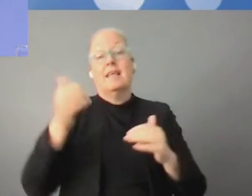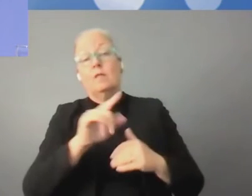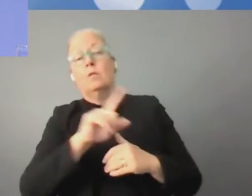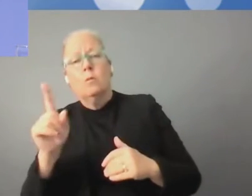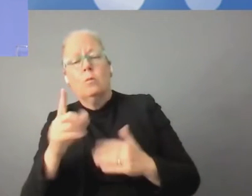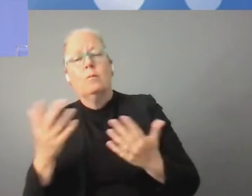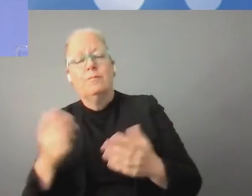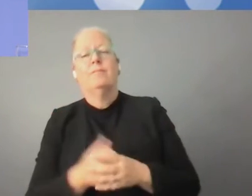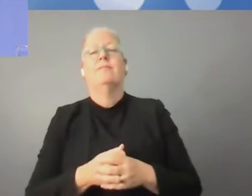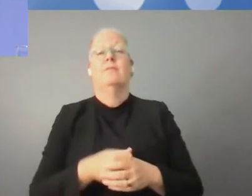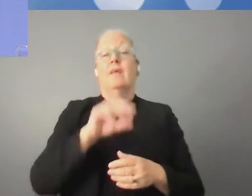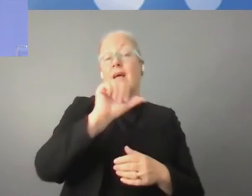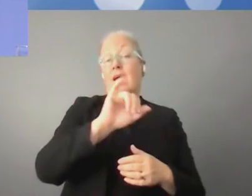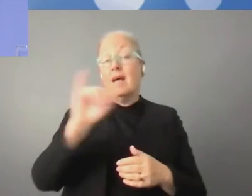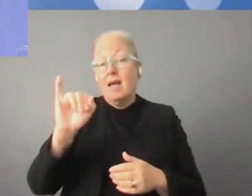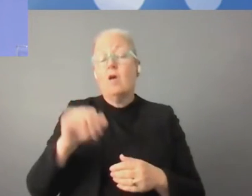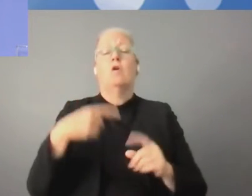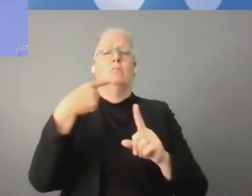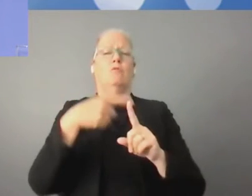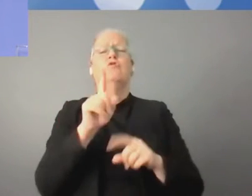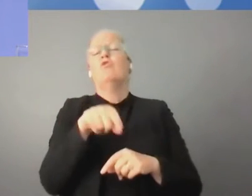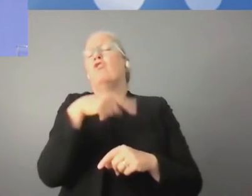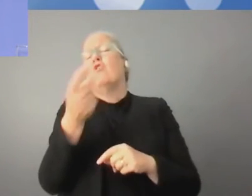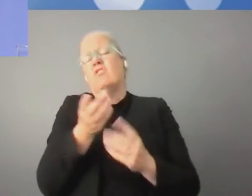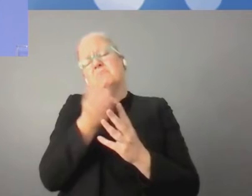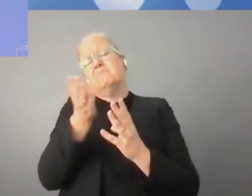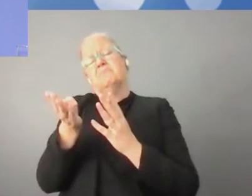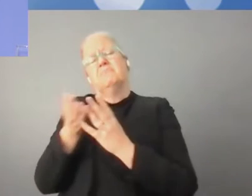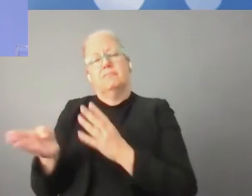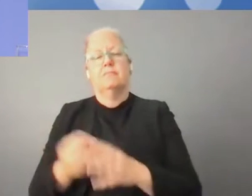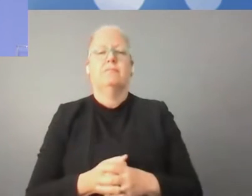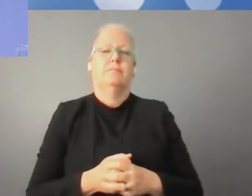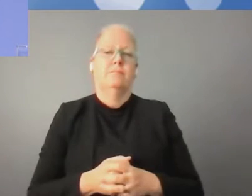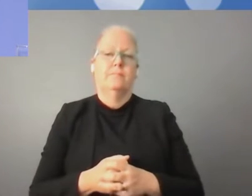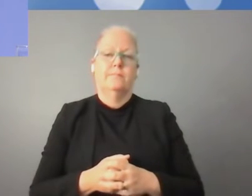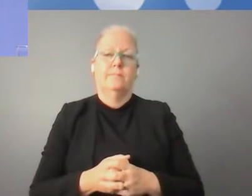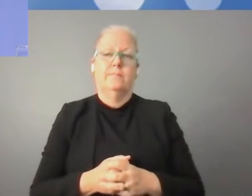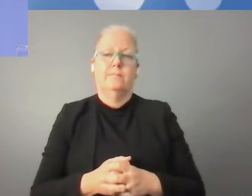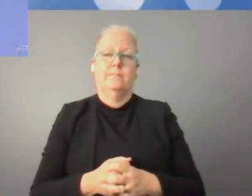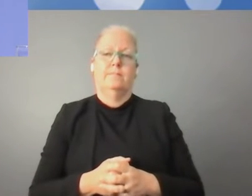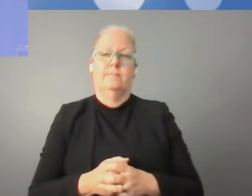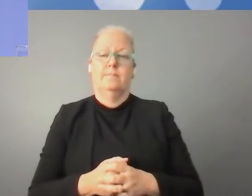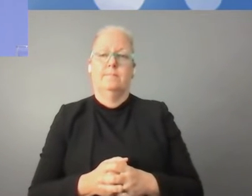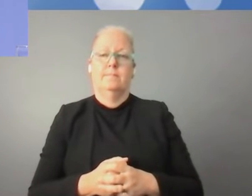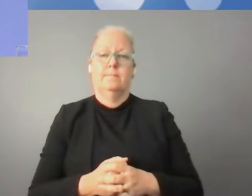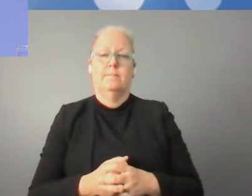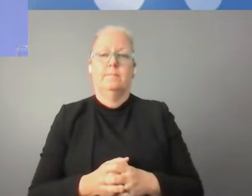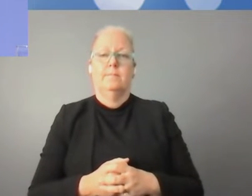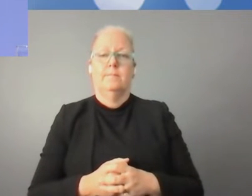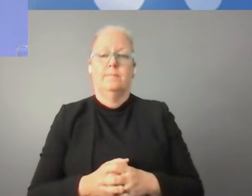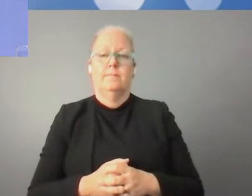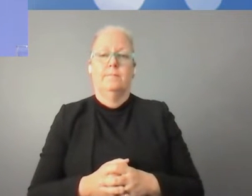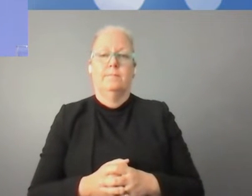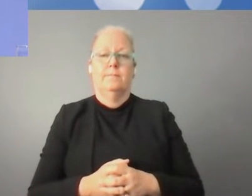теми, которыми общие, и теми, которые принимаются. Мы должны стремиться к сохранению того, что